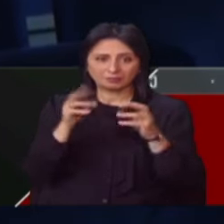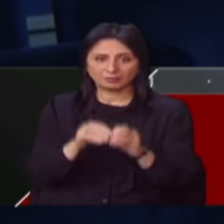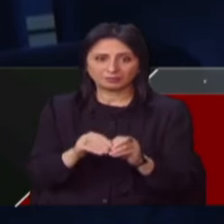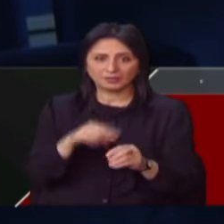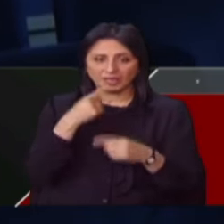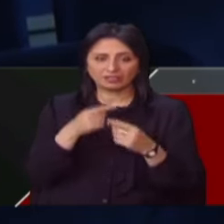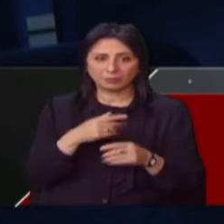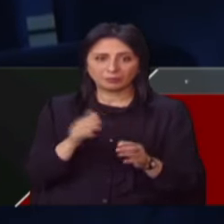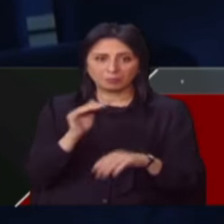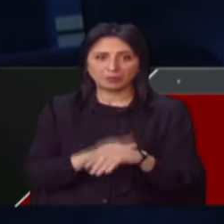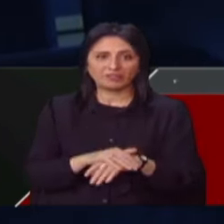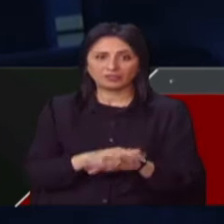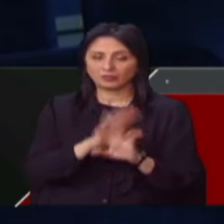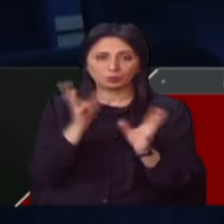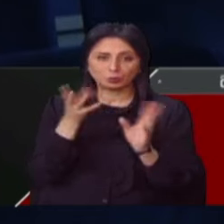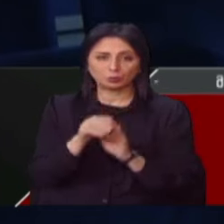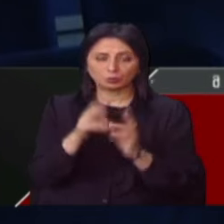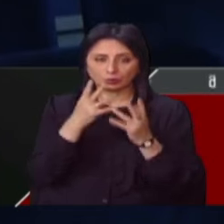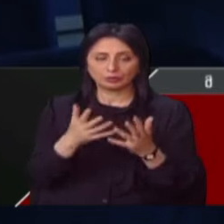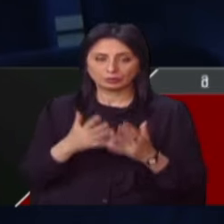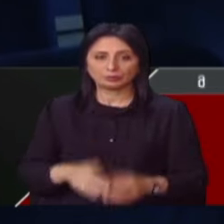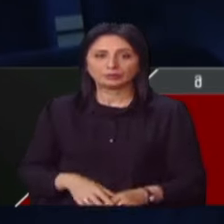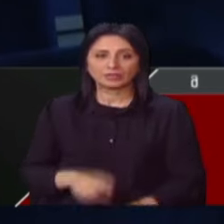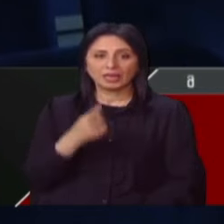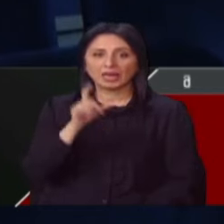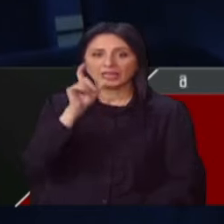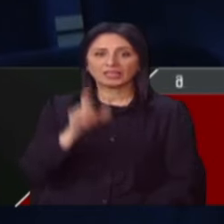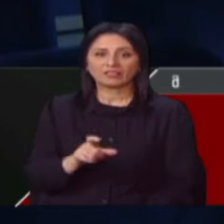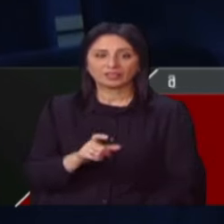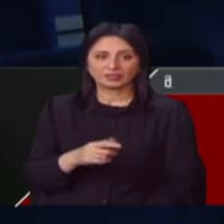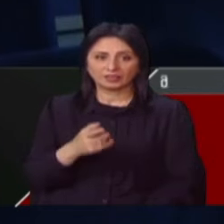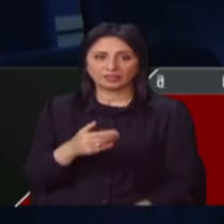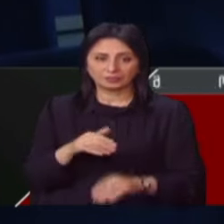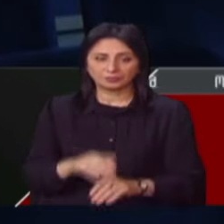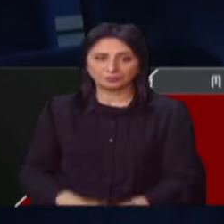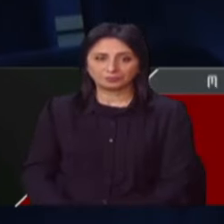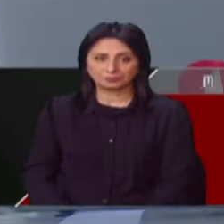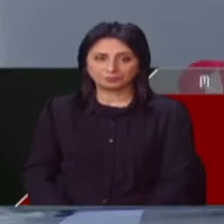ნათქვამი, რომ ფაქტიურად ამოწურულია ეს ყველაფერი ერთი ადამიანის მიერ გაკეთებული და